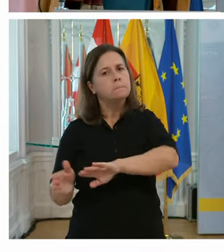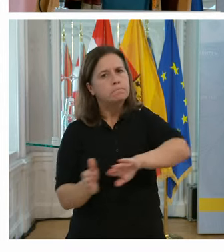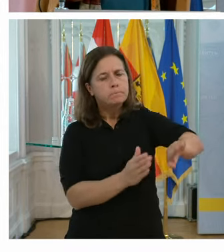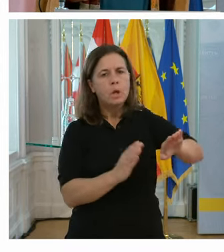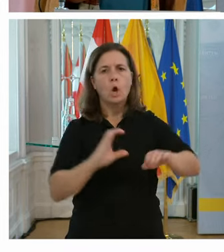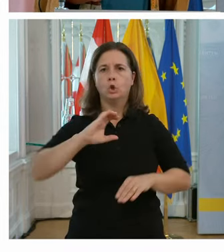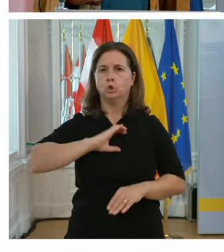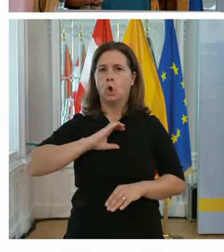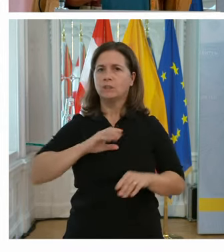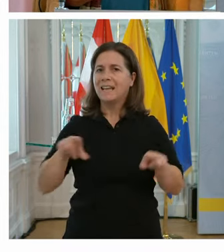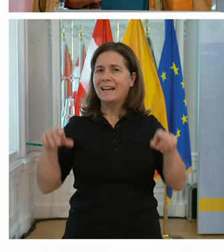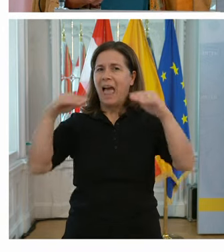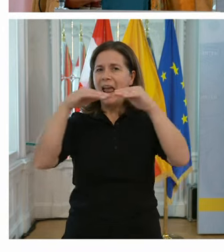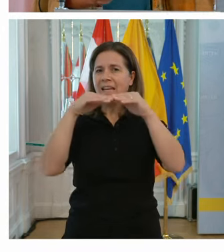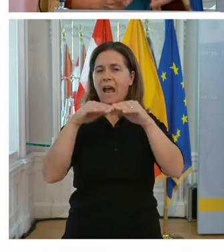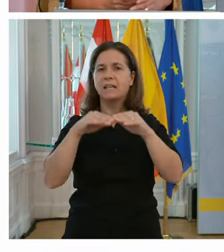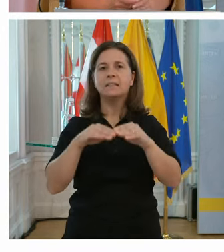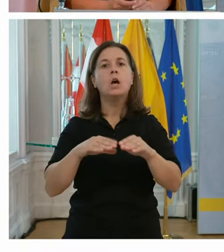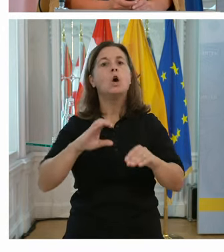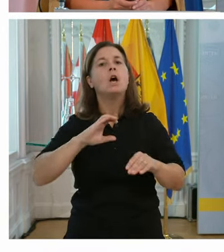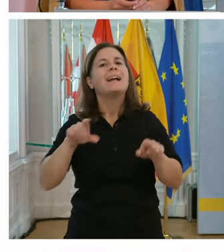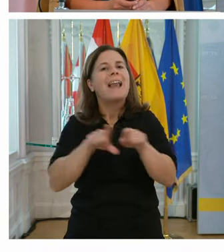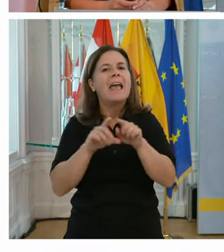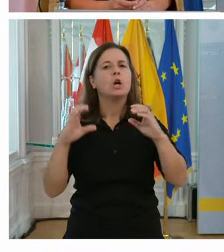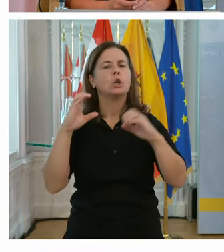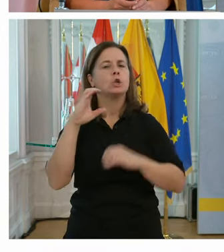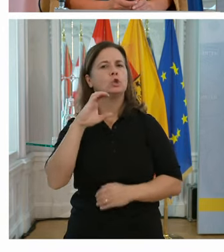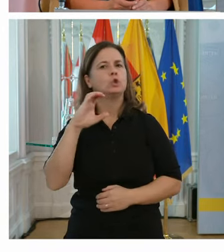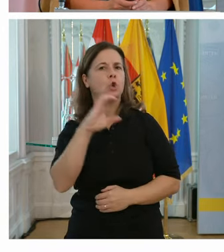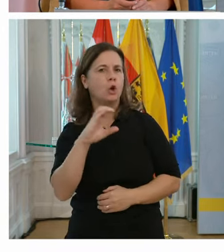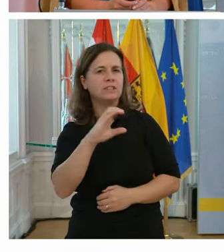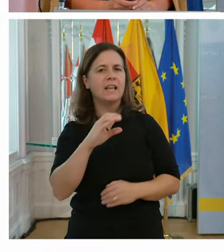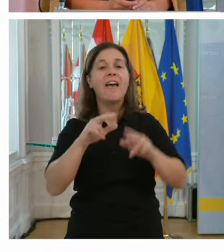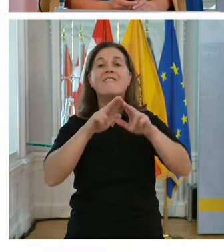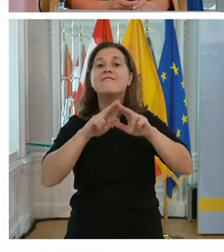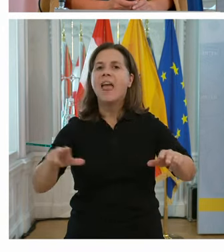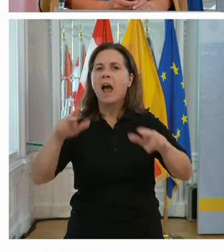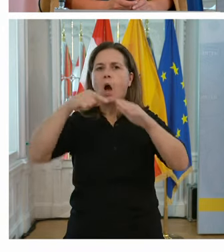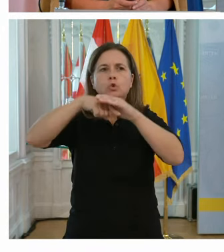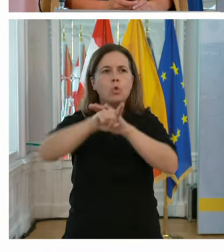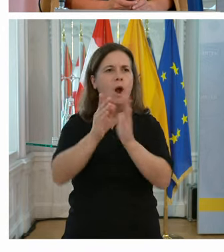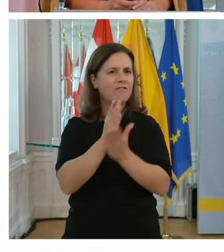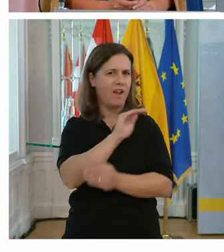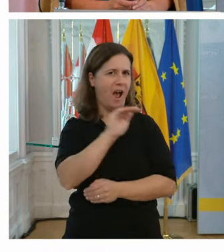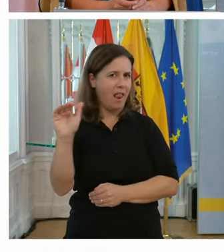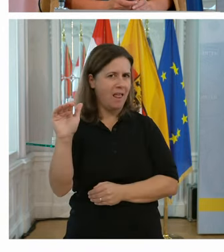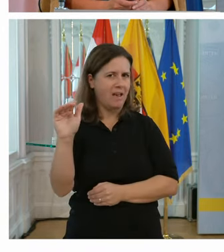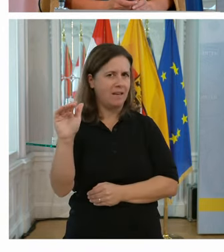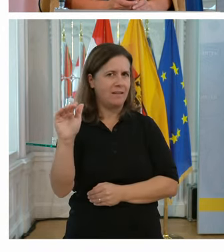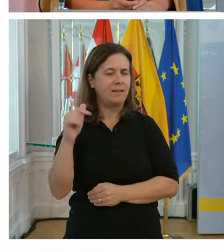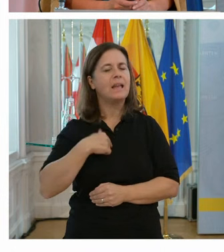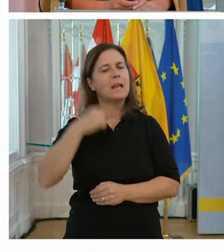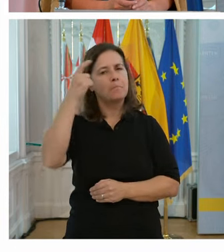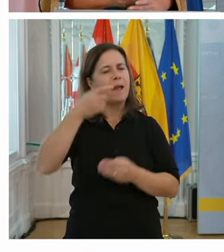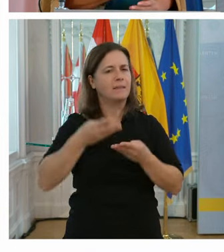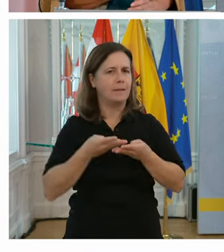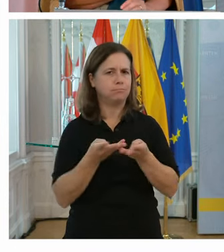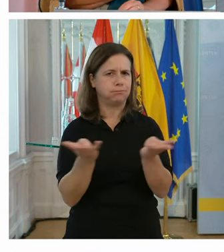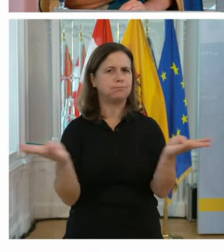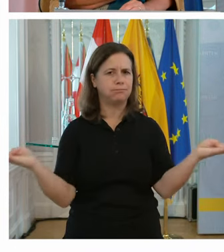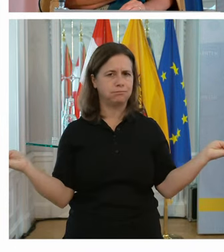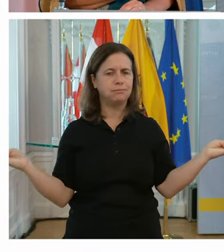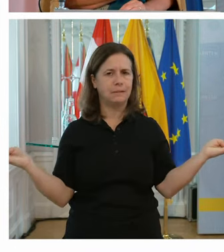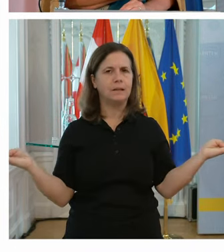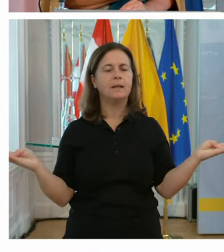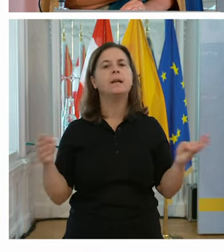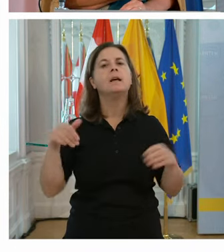Chancengleichheit, die gleichen Chancen, fairer Zugang für alle. Und das meine ich wirklich in der Breite. Und es geht